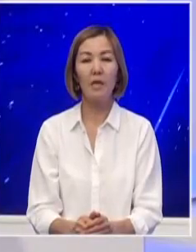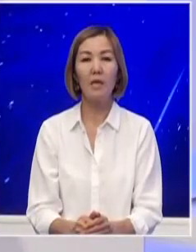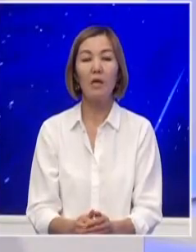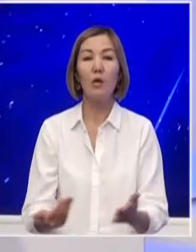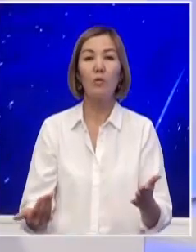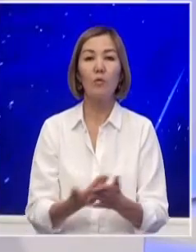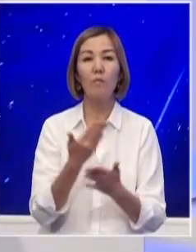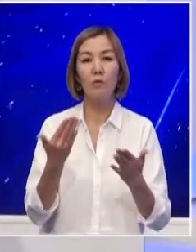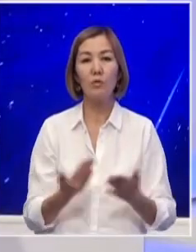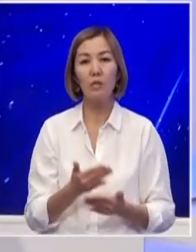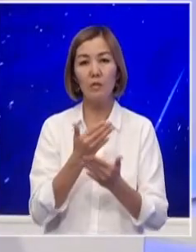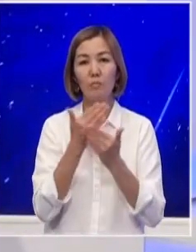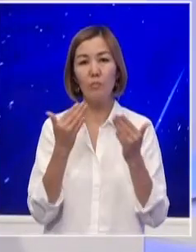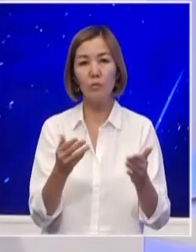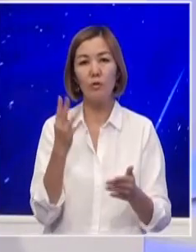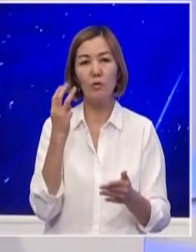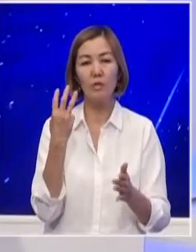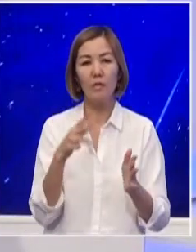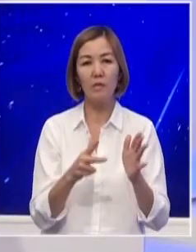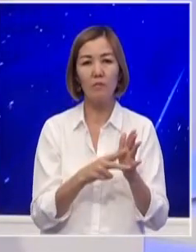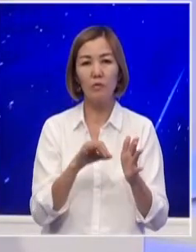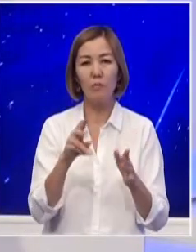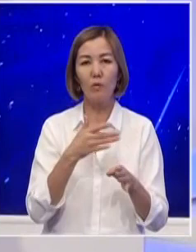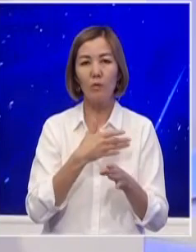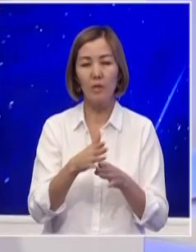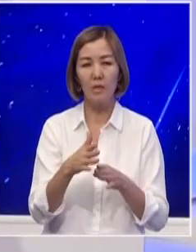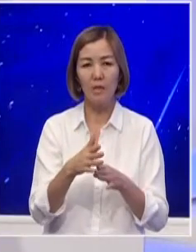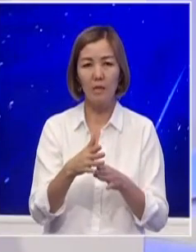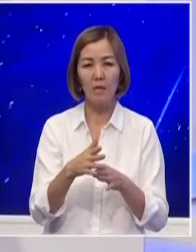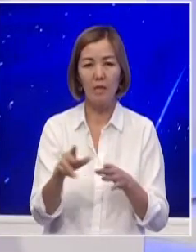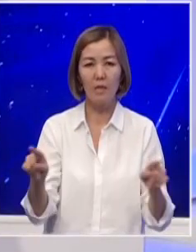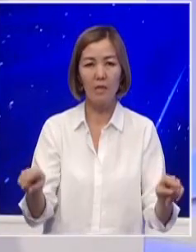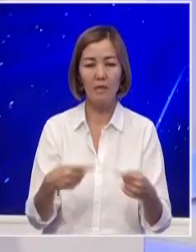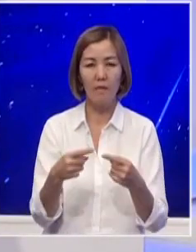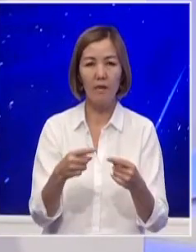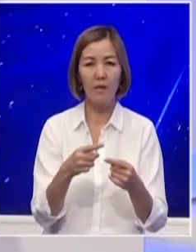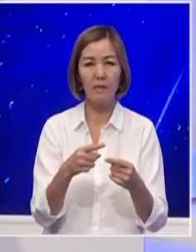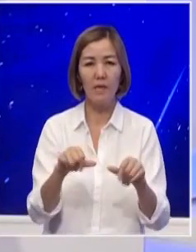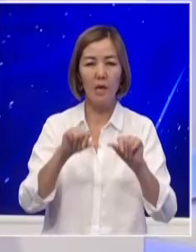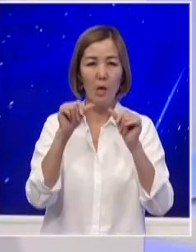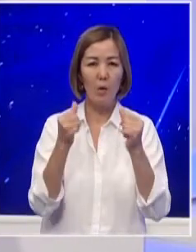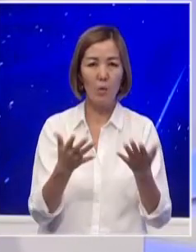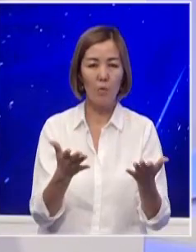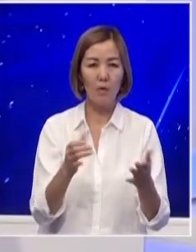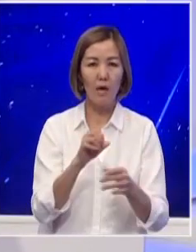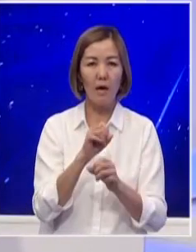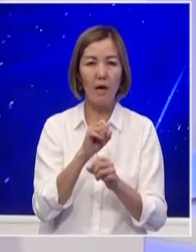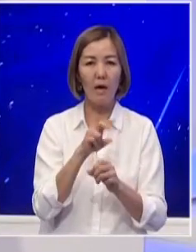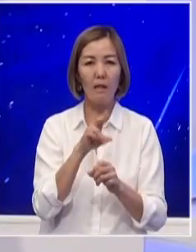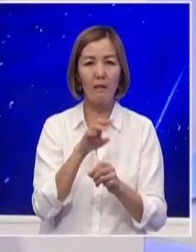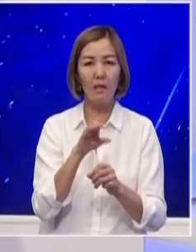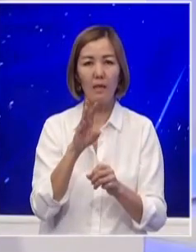А новую жизнь музею 338 миллионов тенге потратят на реставрацию мемориального комплекса «Алтын-Емель» имени Шокана